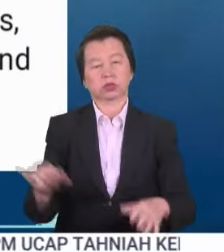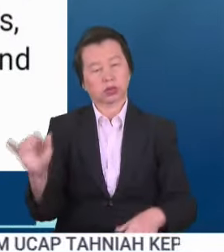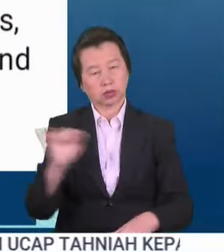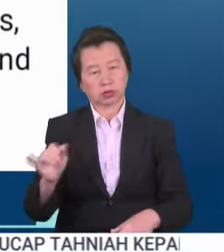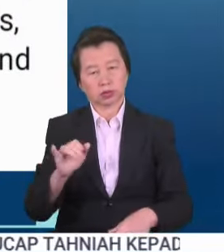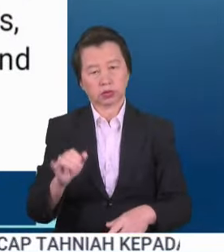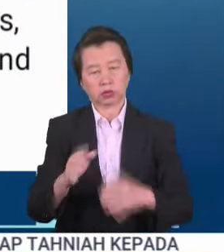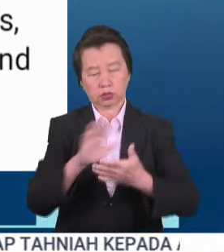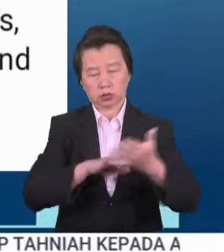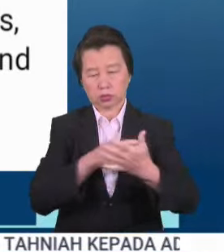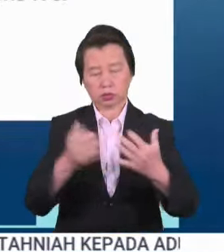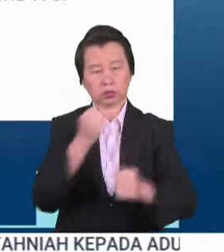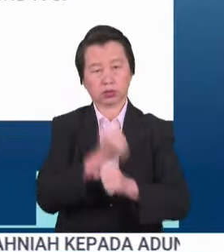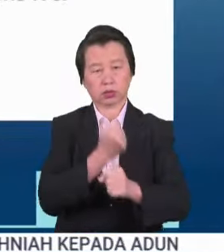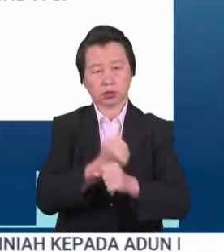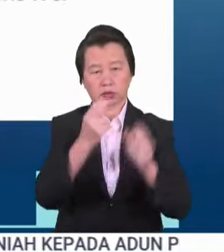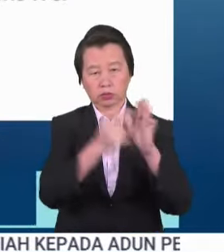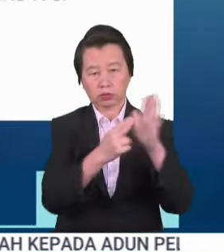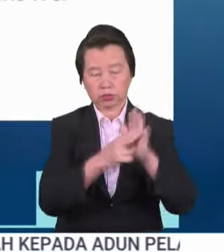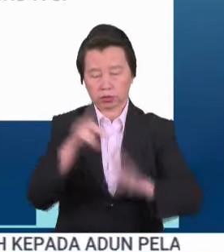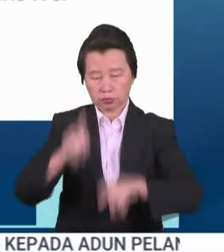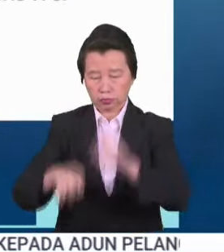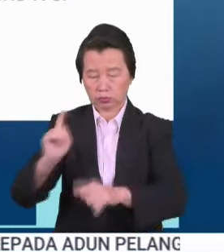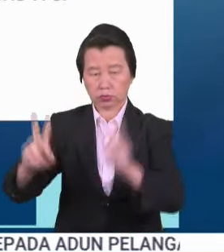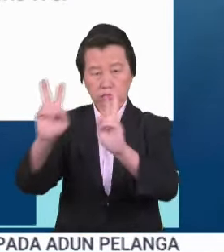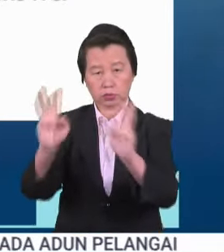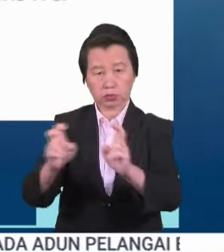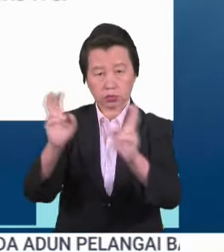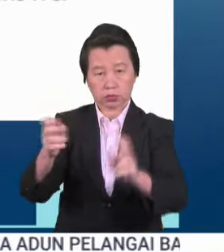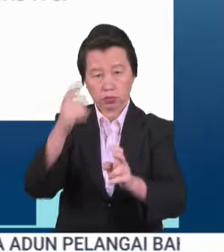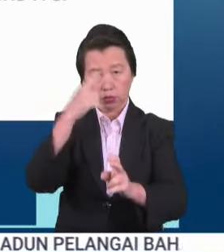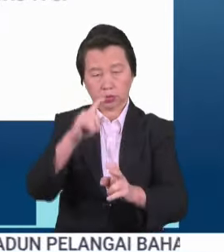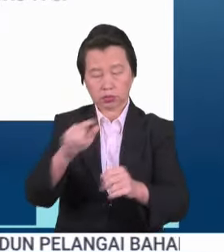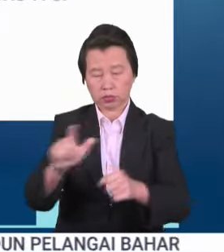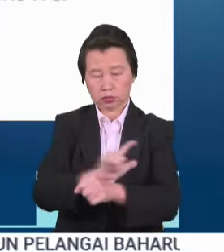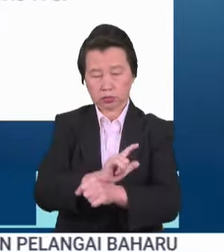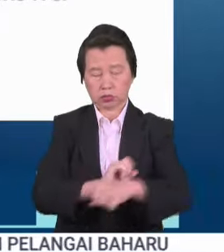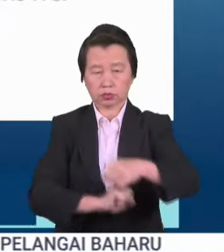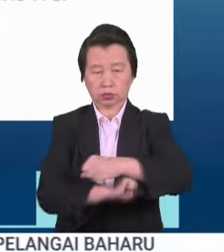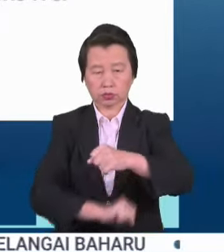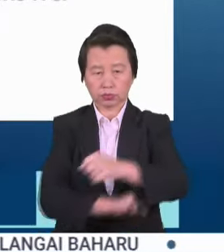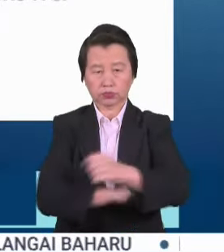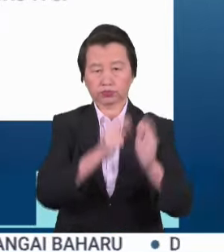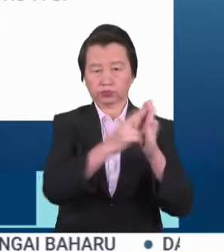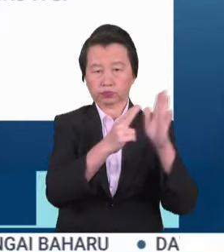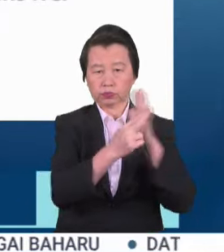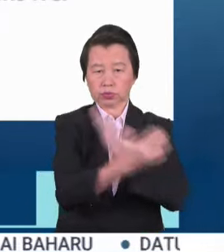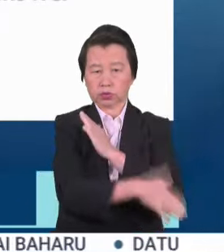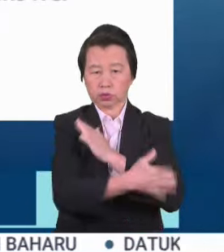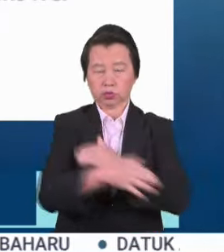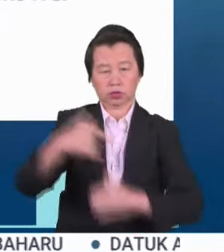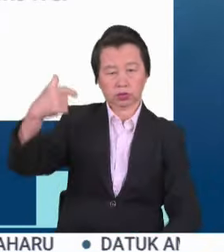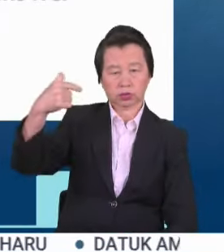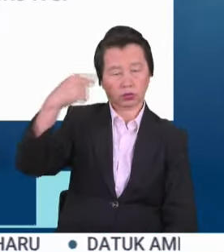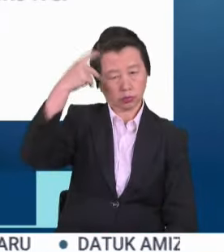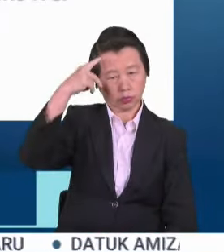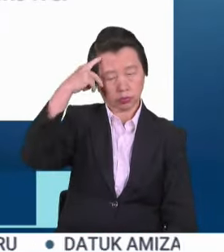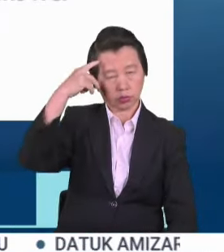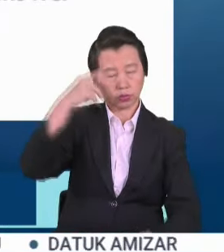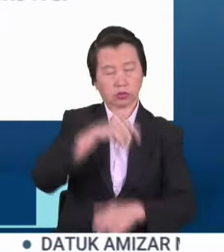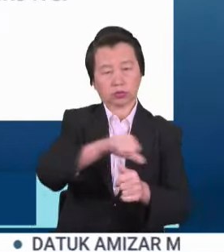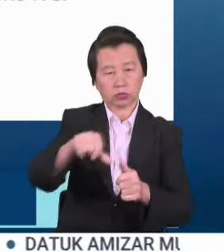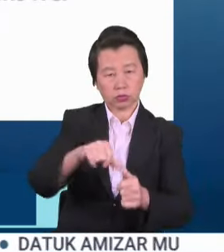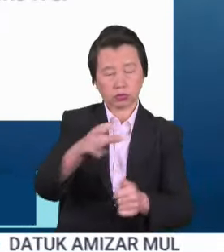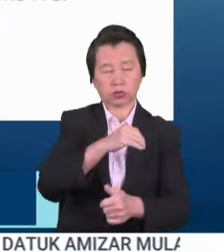Juga rangka kerja undang-undang mengenai pelbagai topik untuk melengkapkan infrastruktur undang-undang negara mengenai politik, sosial